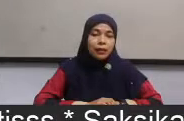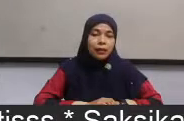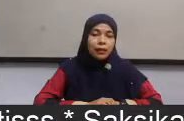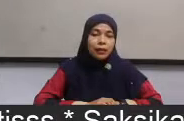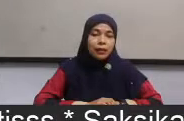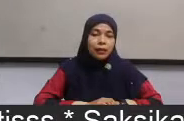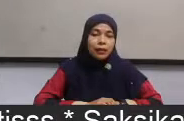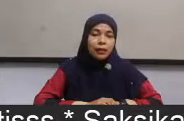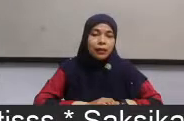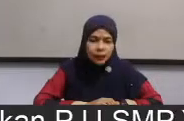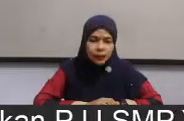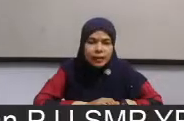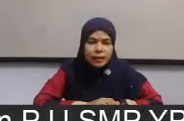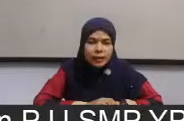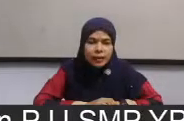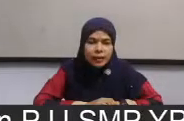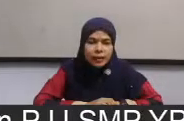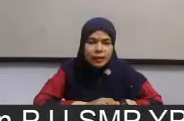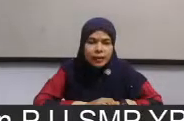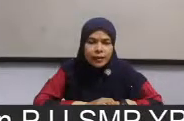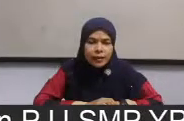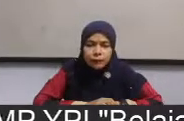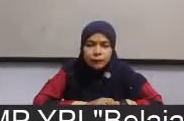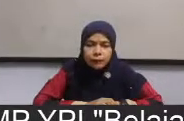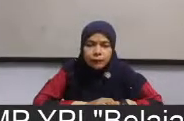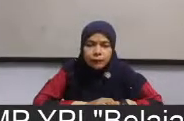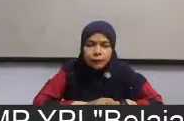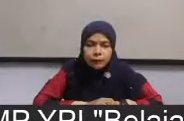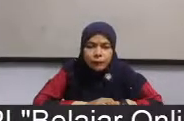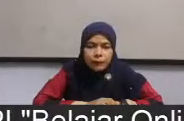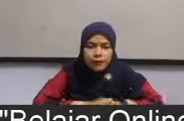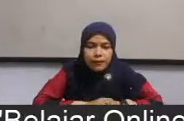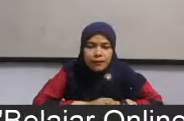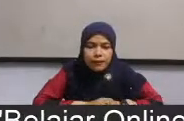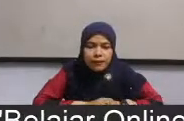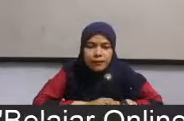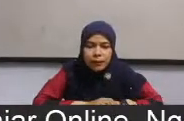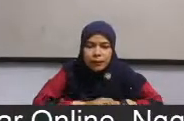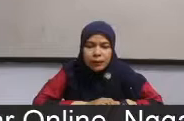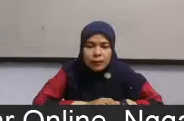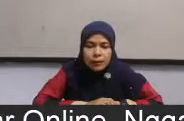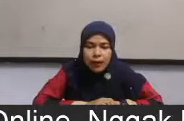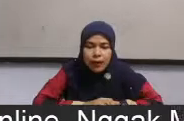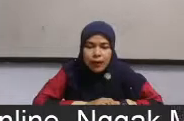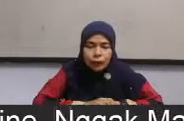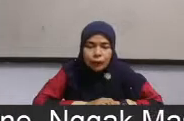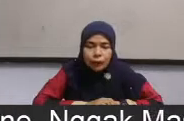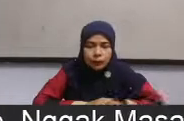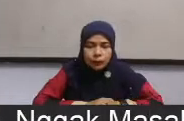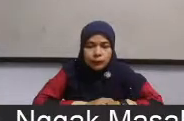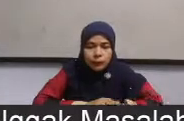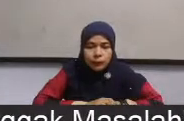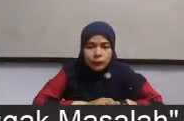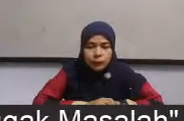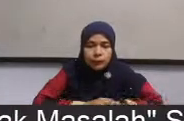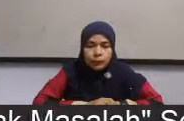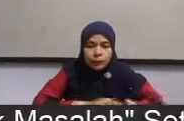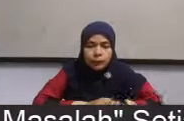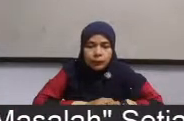apa Hai masih ada yang ingat Hai tentang apa sih kemarin senin lalu